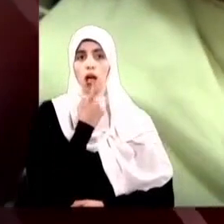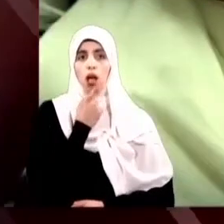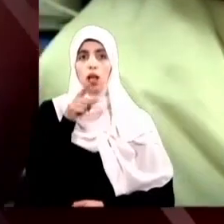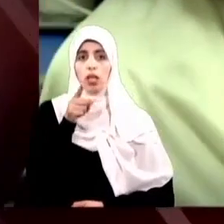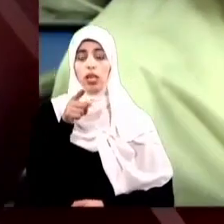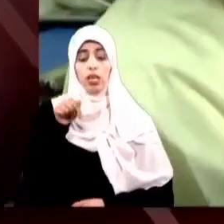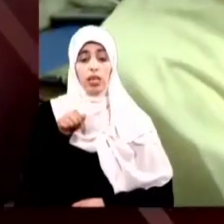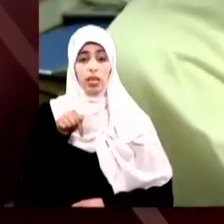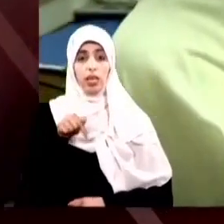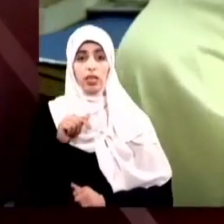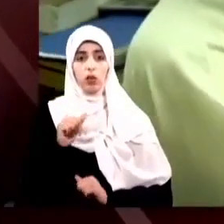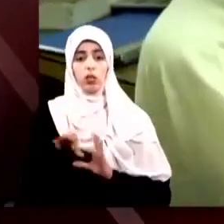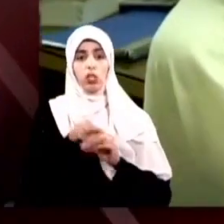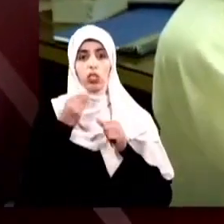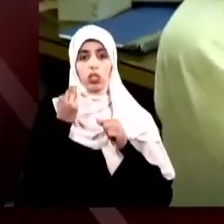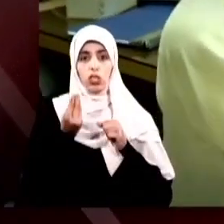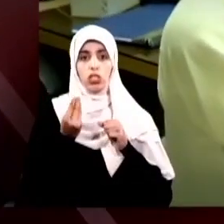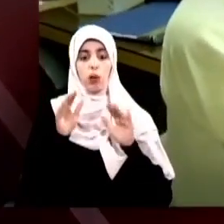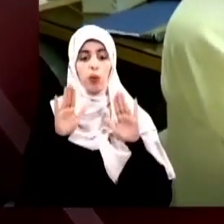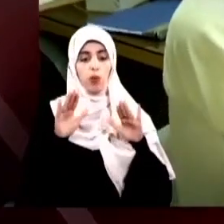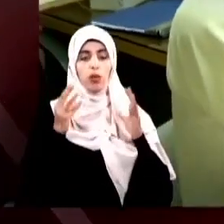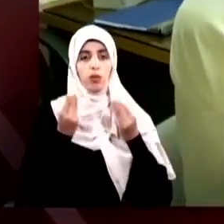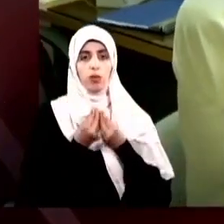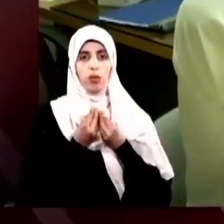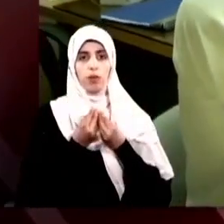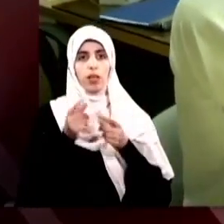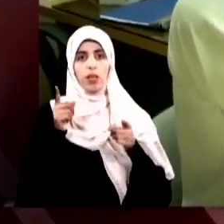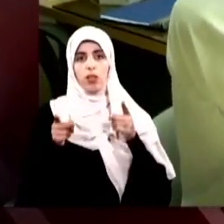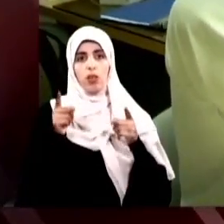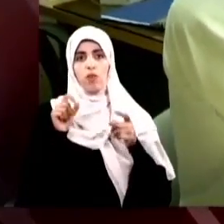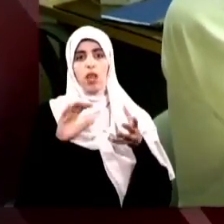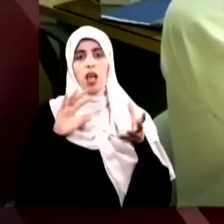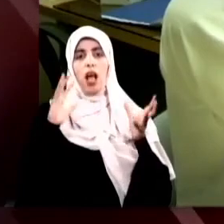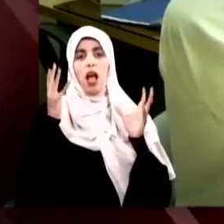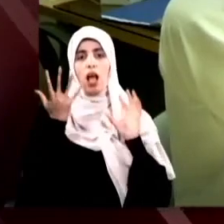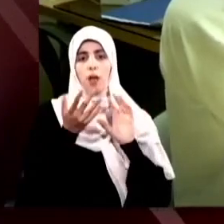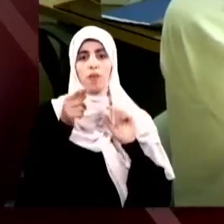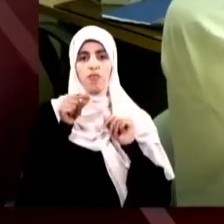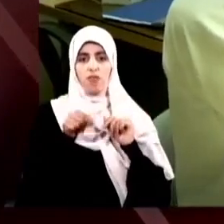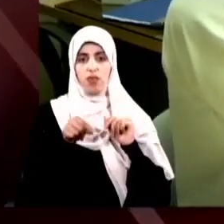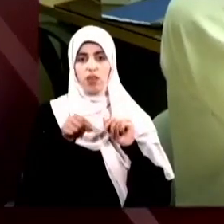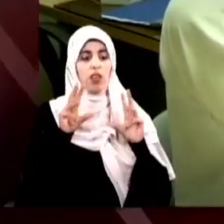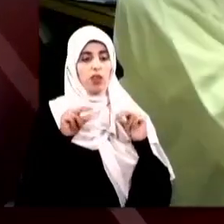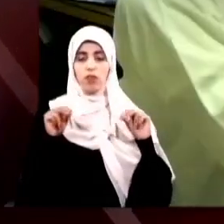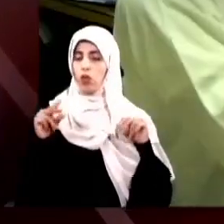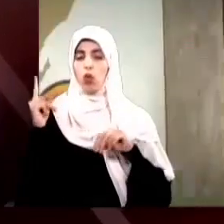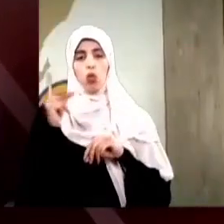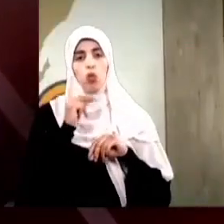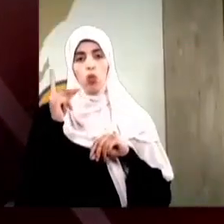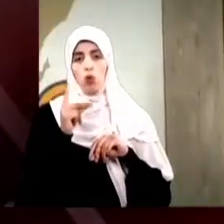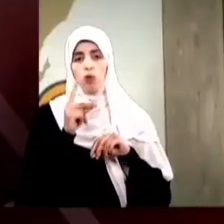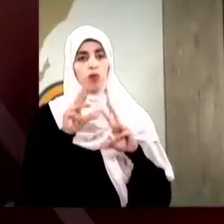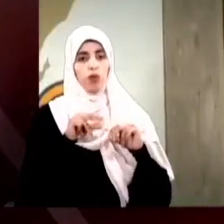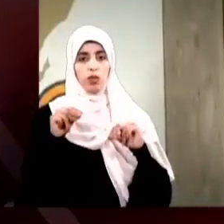إلى الآن ونتيجة لوجود أعداد محدودة في العالم، كل العالم نحن نعيش بنفس الظروف، وكل